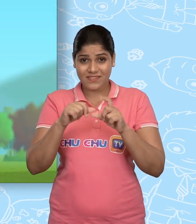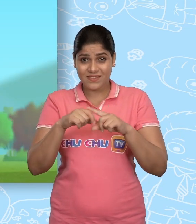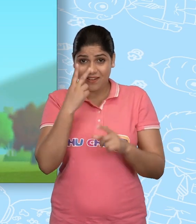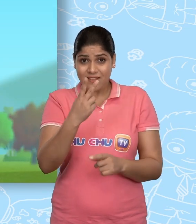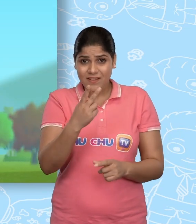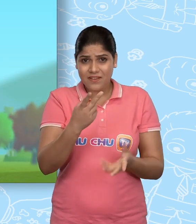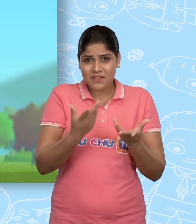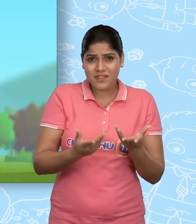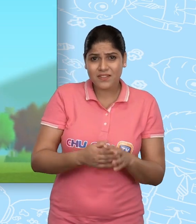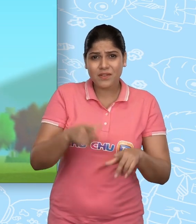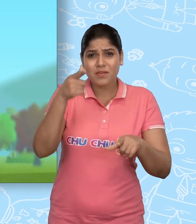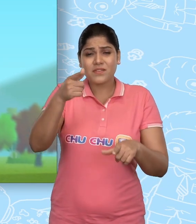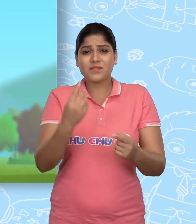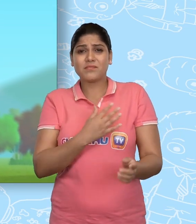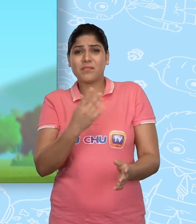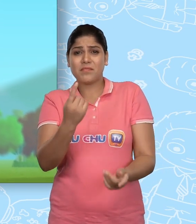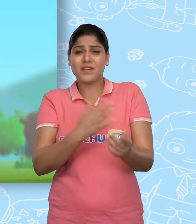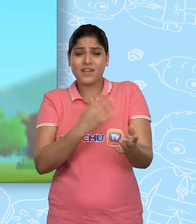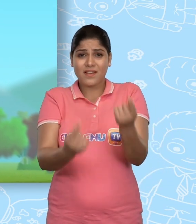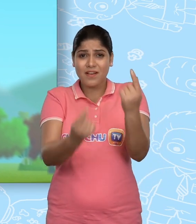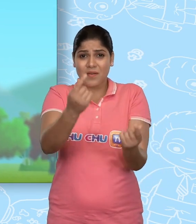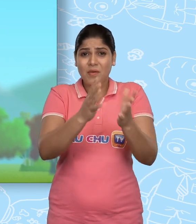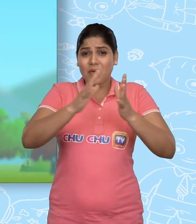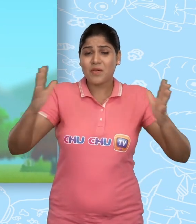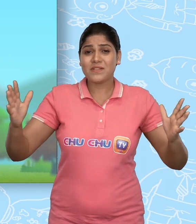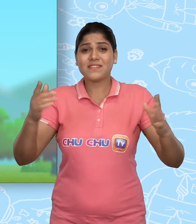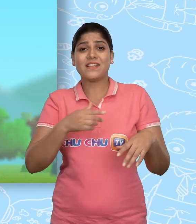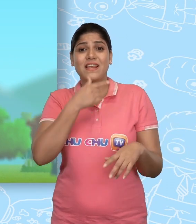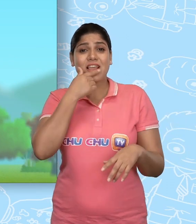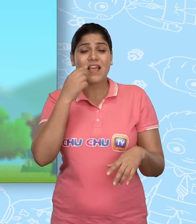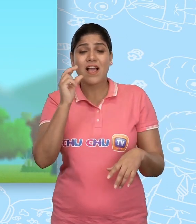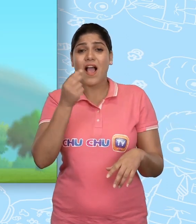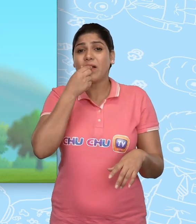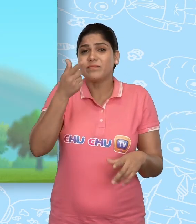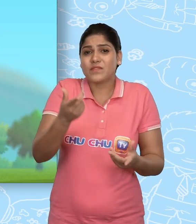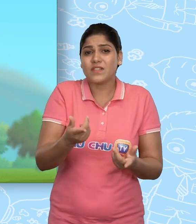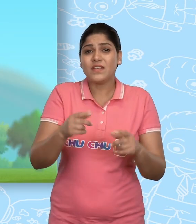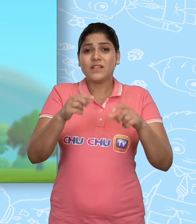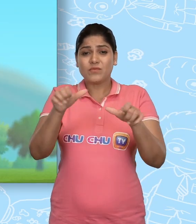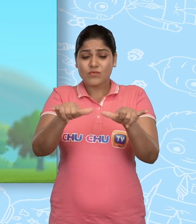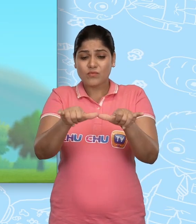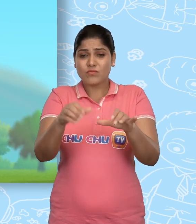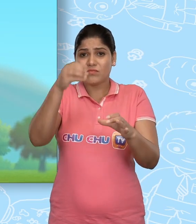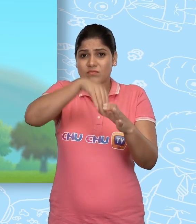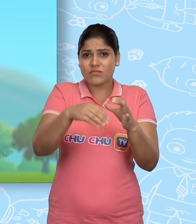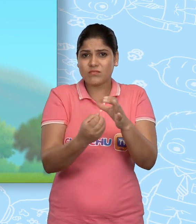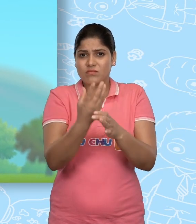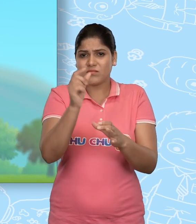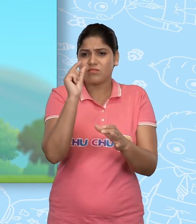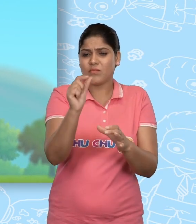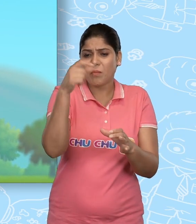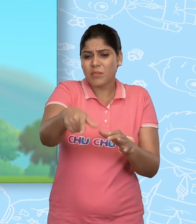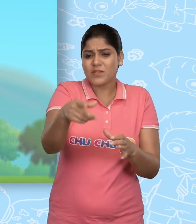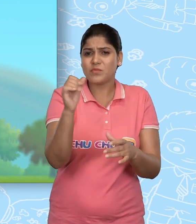बेबी टाकू, देखो तो जरा यहाँ इस बगीचे में कितने सारे आड़ू हैं। जो बीज तुम्हें मिला वो ऐसे